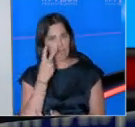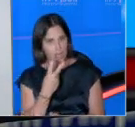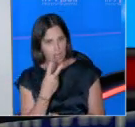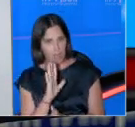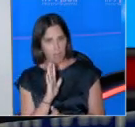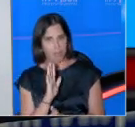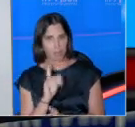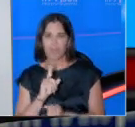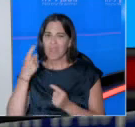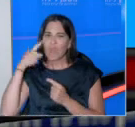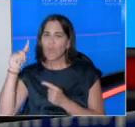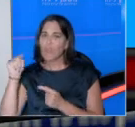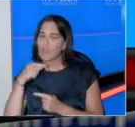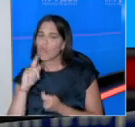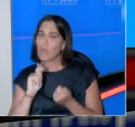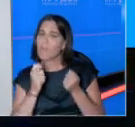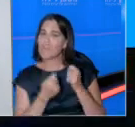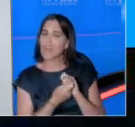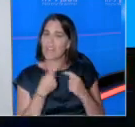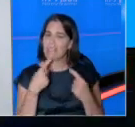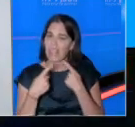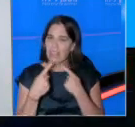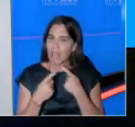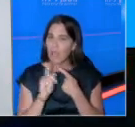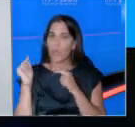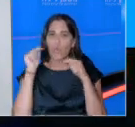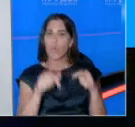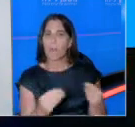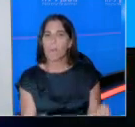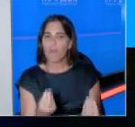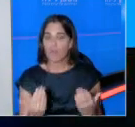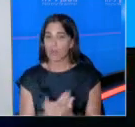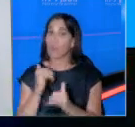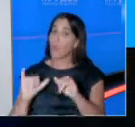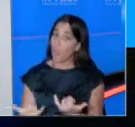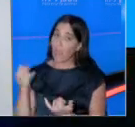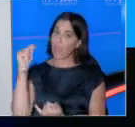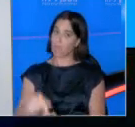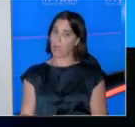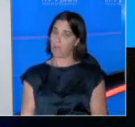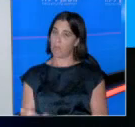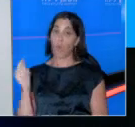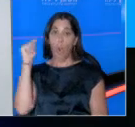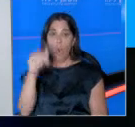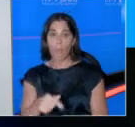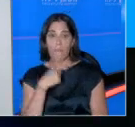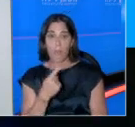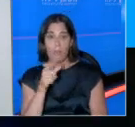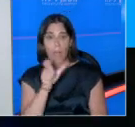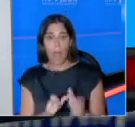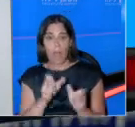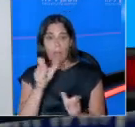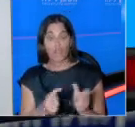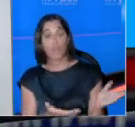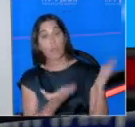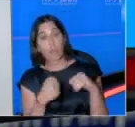אני... זו לא יוזמה במובן שהוא לא משנה את השיח. הוא לא בא עם משהו חדש. אבל הוא כן בא עם משהו חדש. הוא בא ואמר לאנשים,